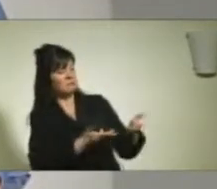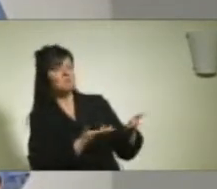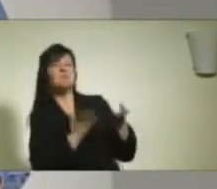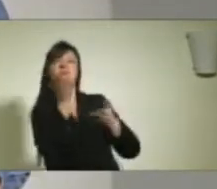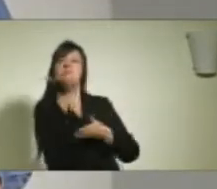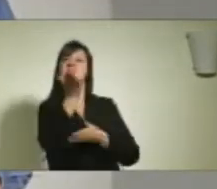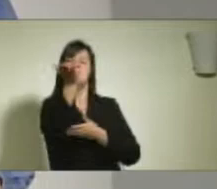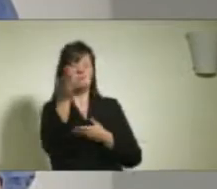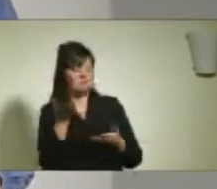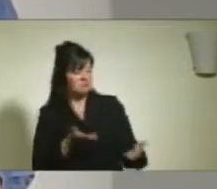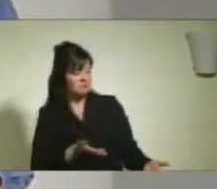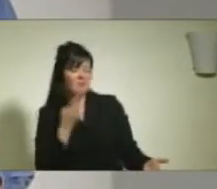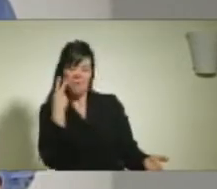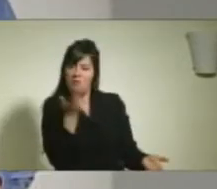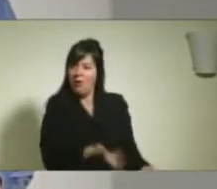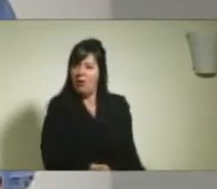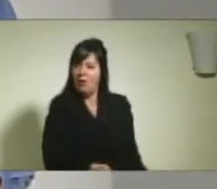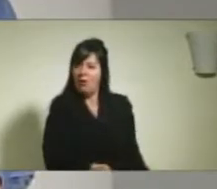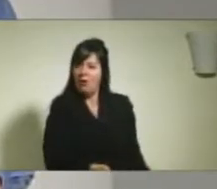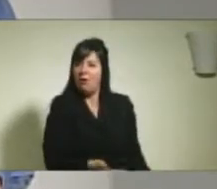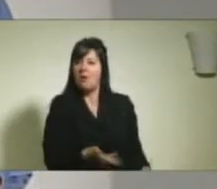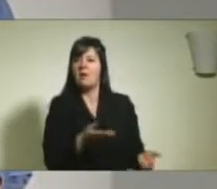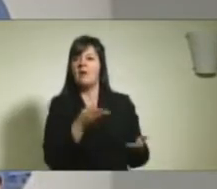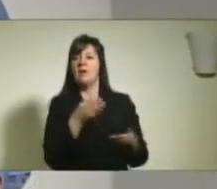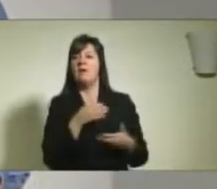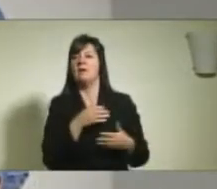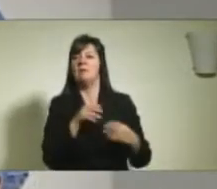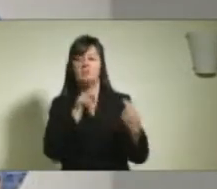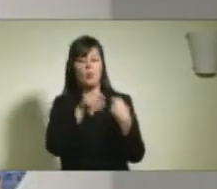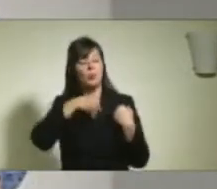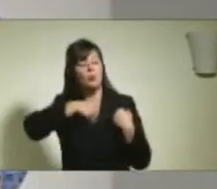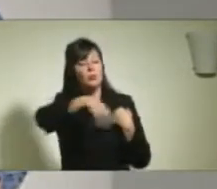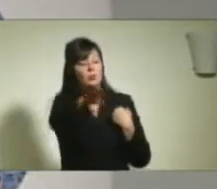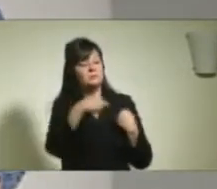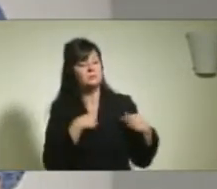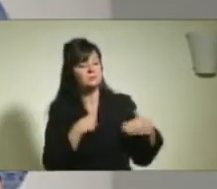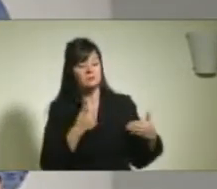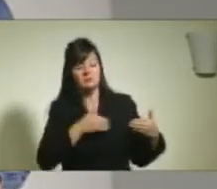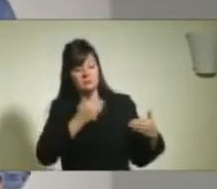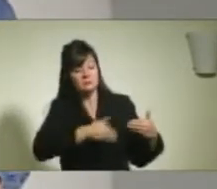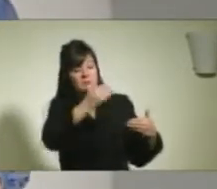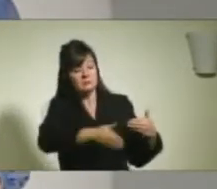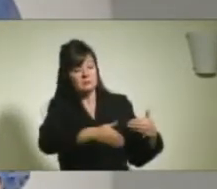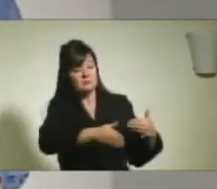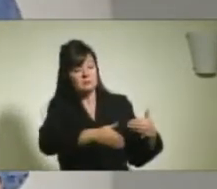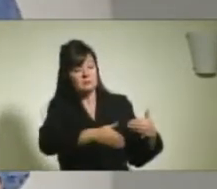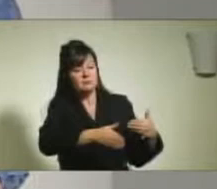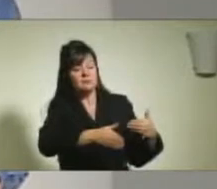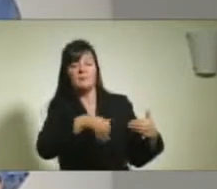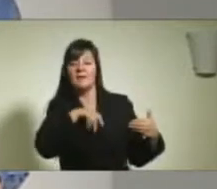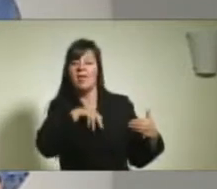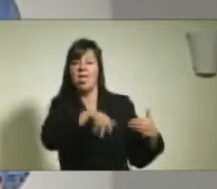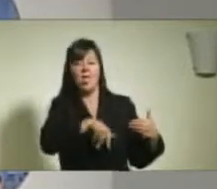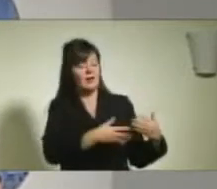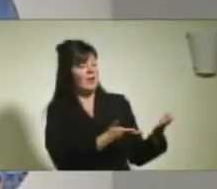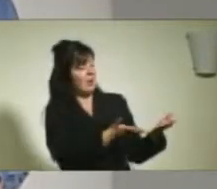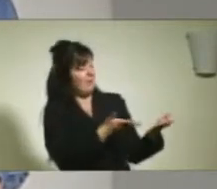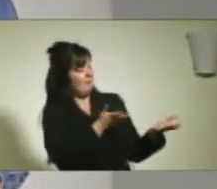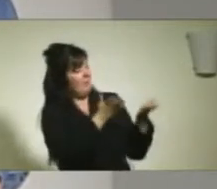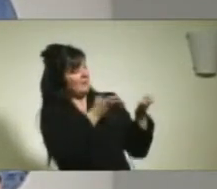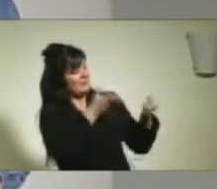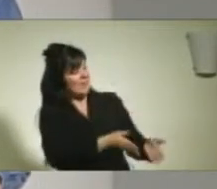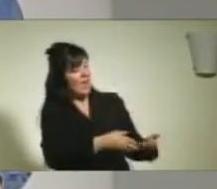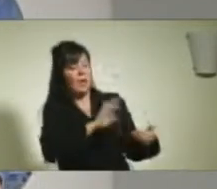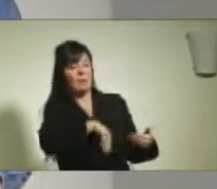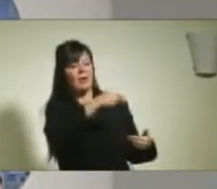fait, quand vous descendez cette rue, vous allez au contraire voir ces prêteurs sur salaire qui se